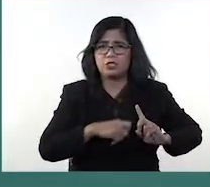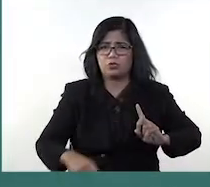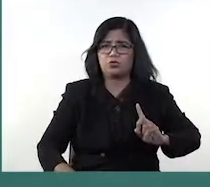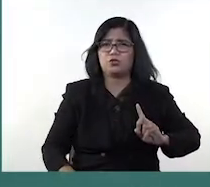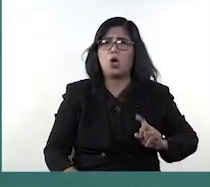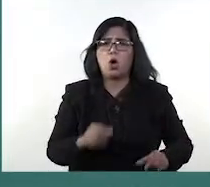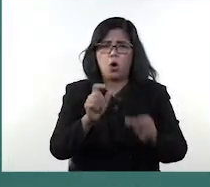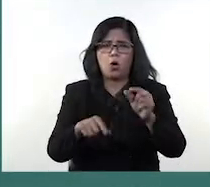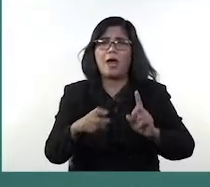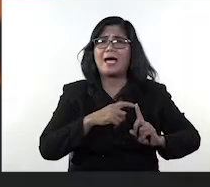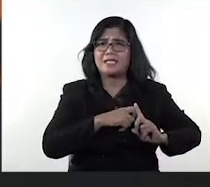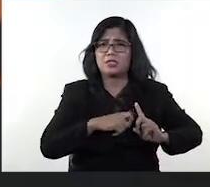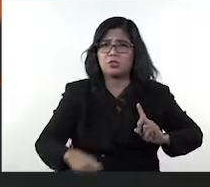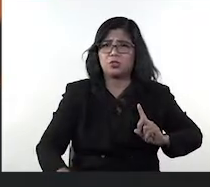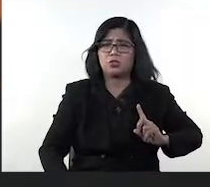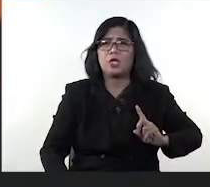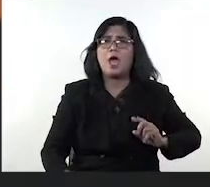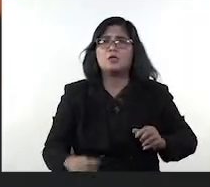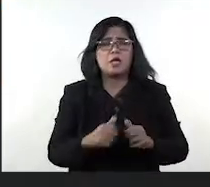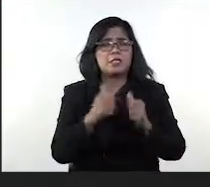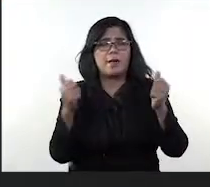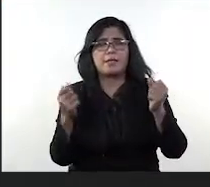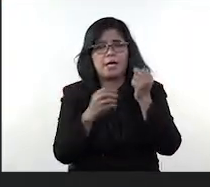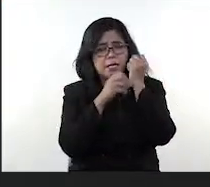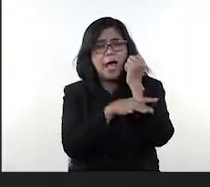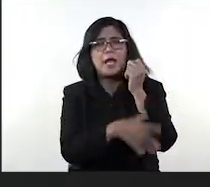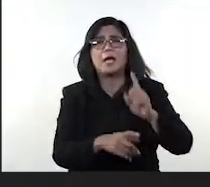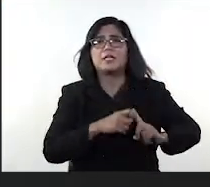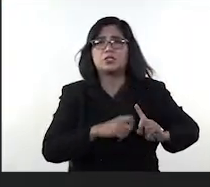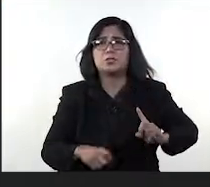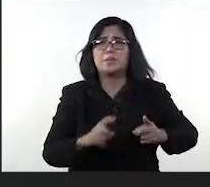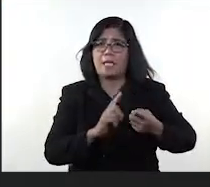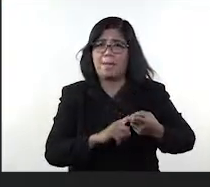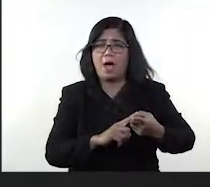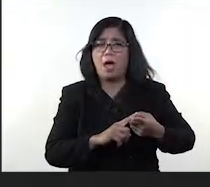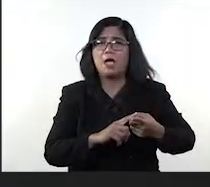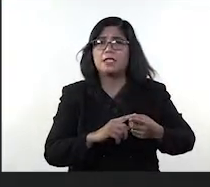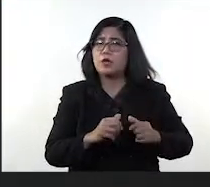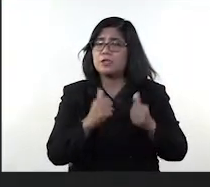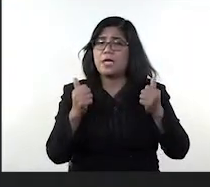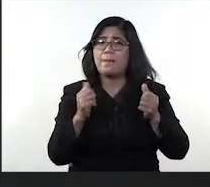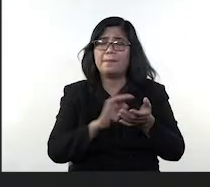Kristus orang-orang yang sudah diselamatkan oleh darah Kristus maka yang pertama kita harus siap jadi prajurit